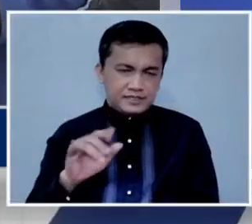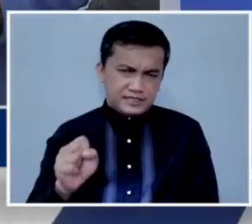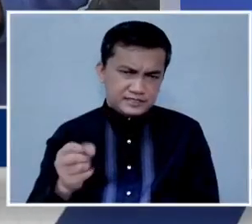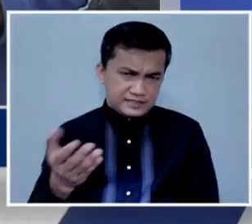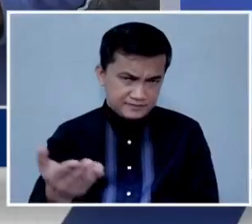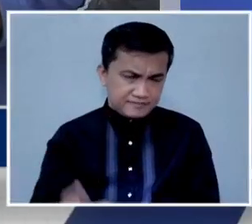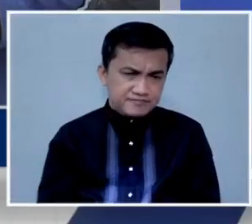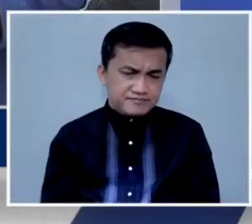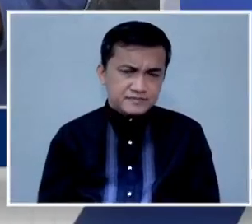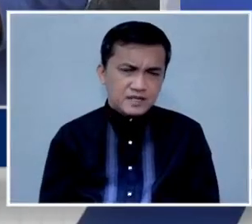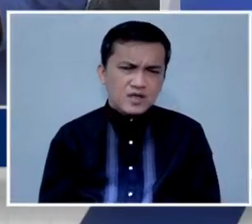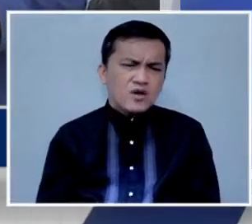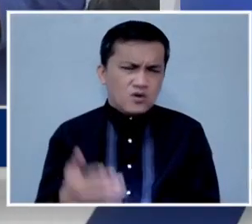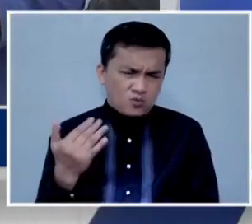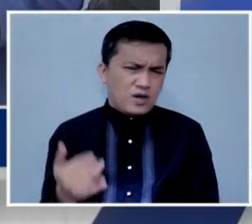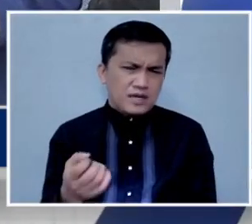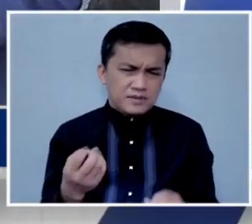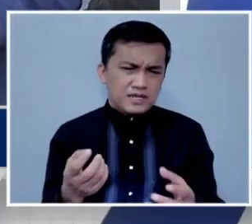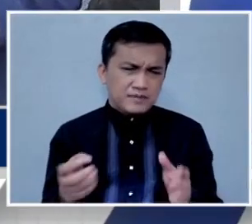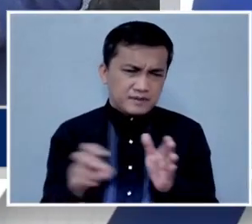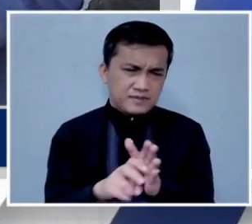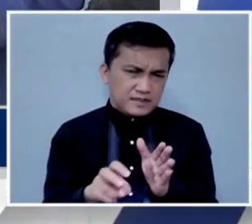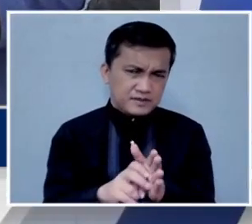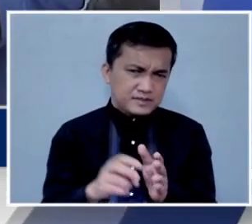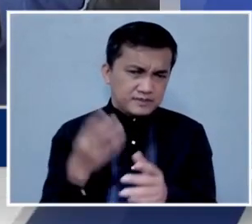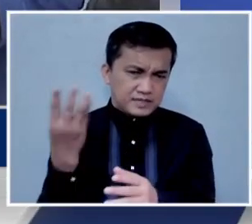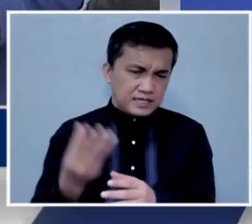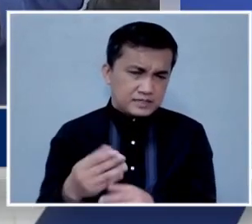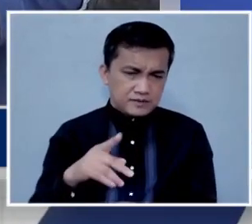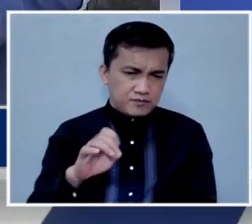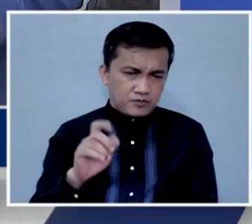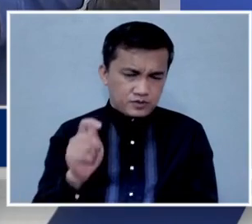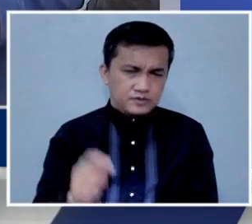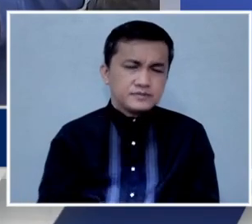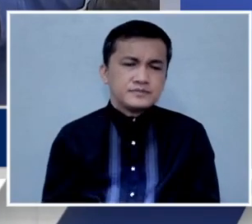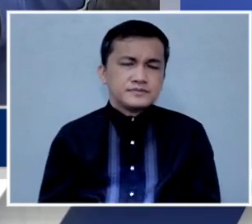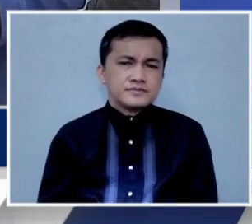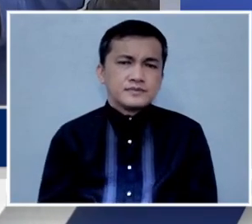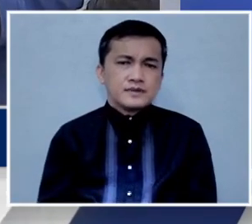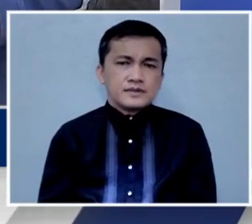Dennis, bakit marami pa rin pasahero dyan sa Batangas Port?